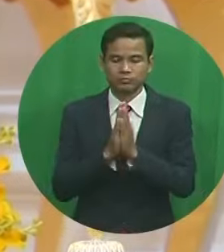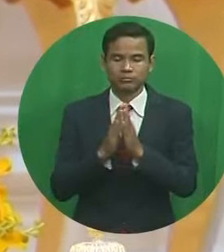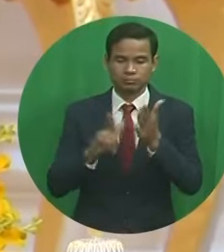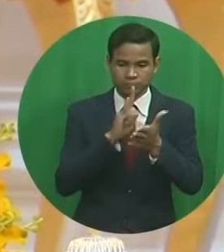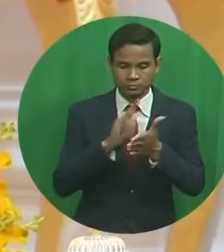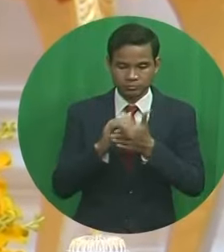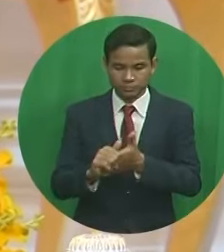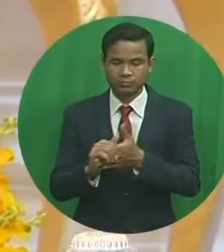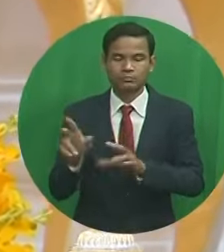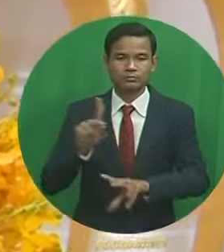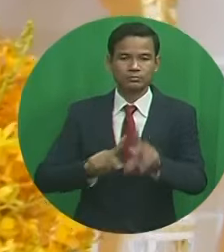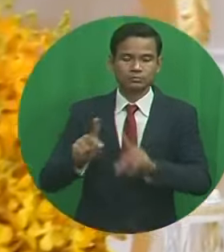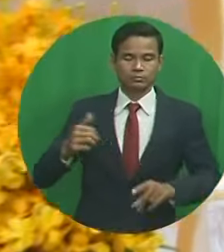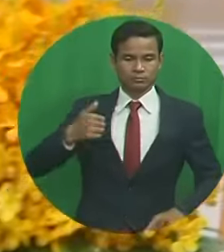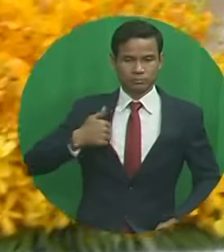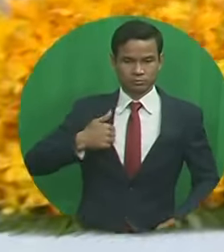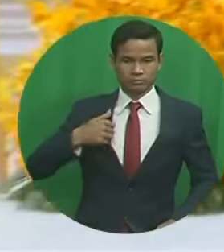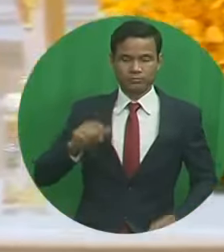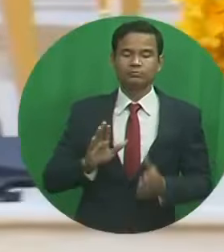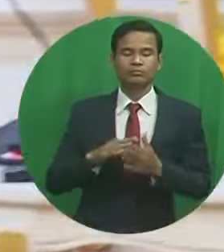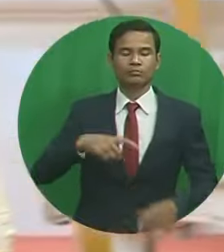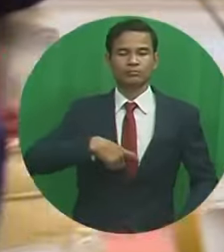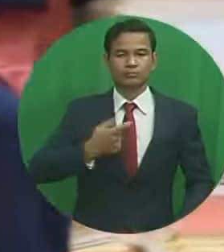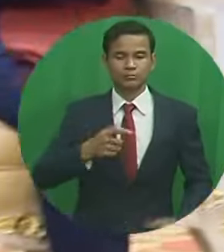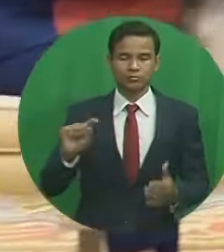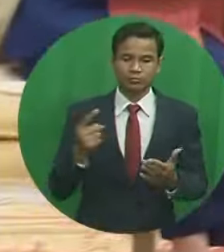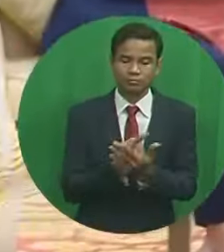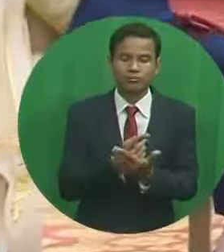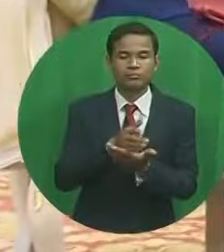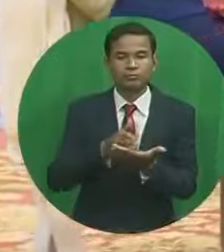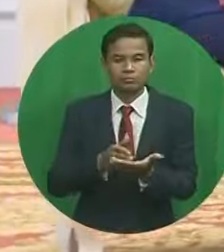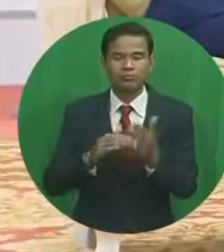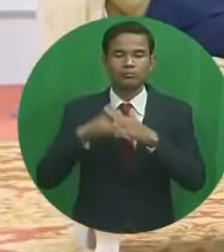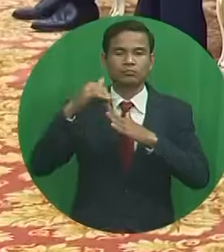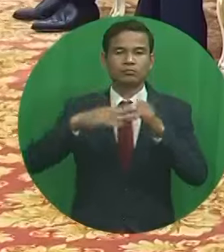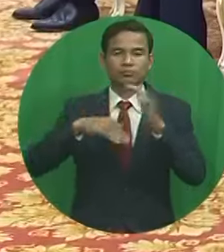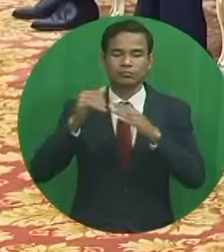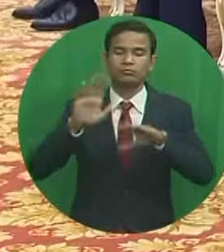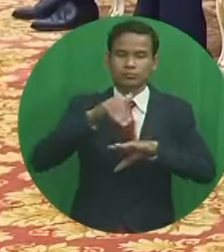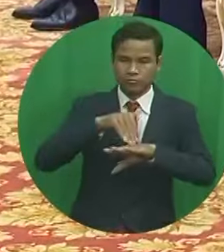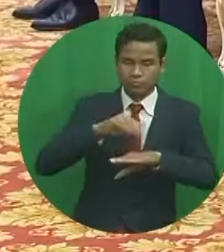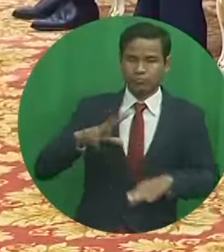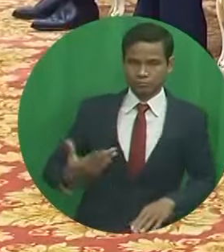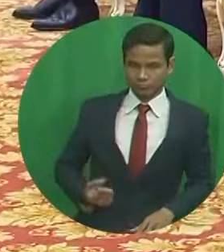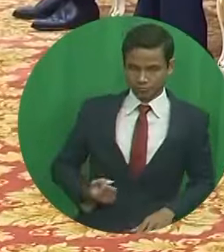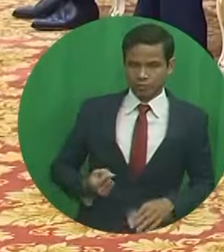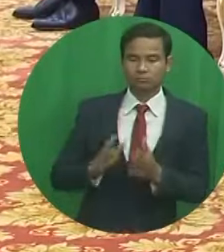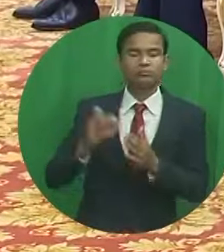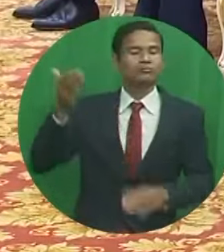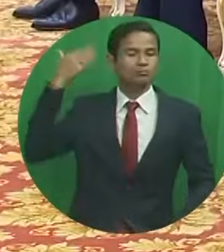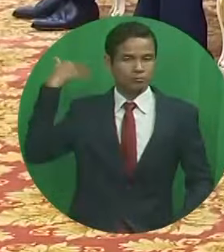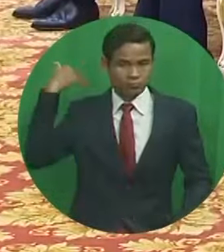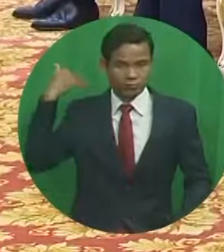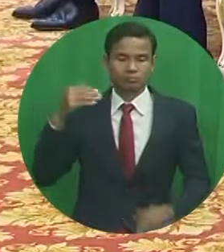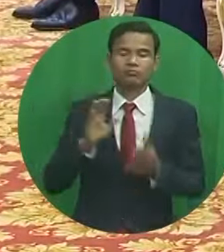បាលនិងប្រជាជនកាណាដាដែលបានចូលរួមចំណែកក្នុងការកសាងសង្គមសេដ្ឋកិច្ចកម្ពុជានាពេលកន្លងម